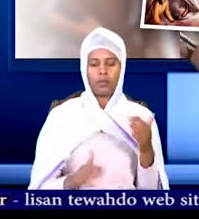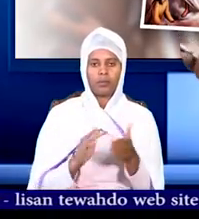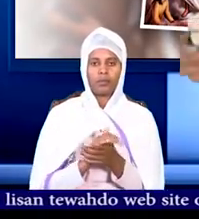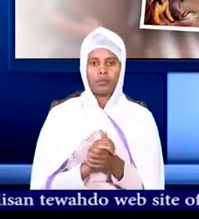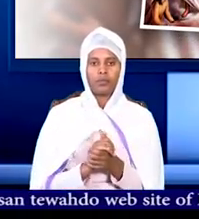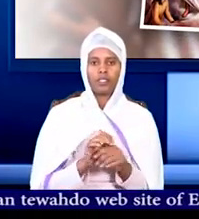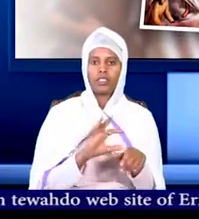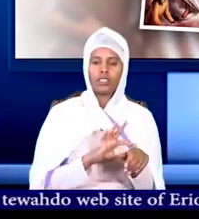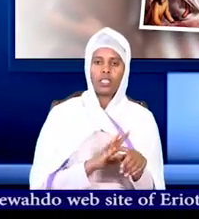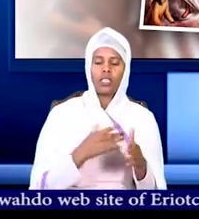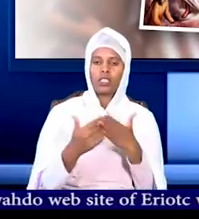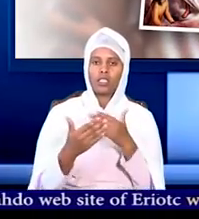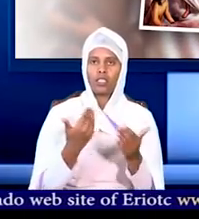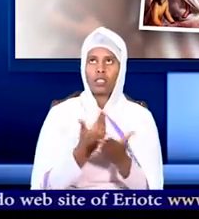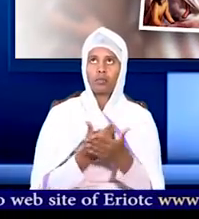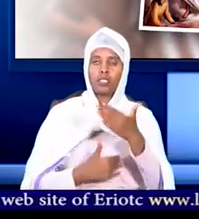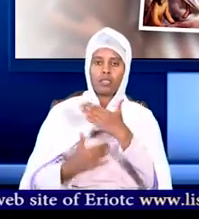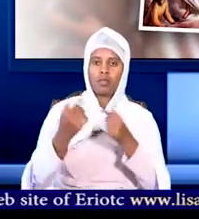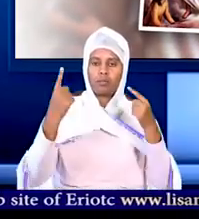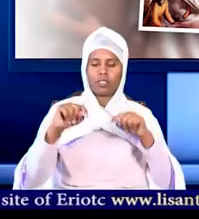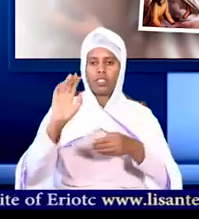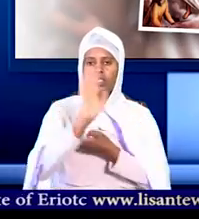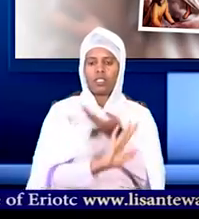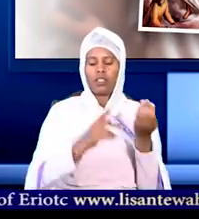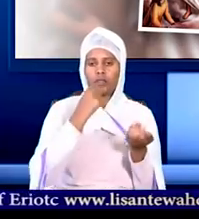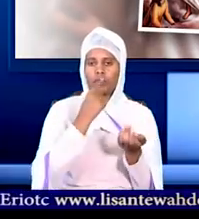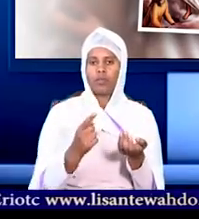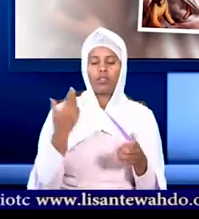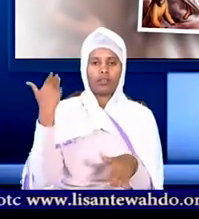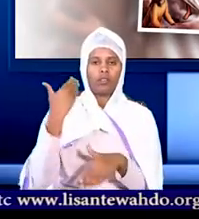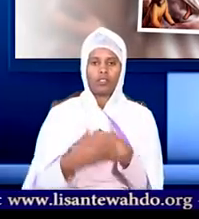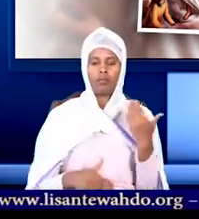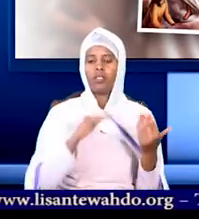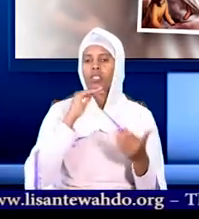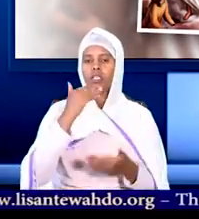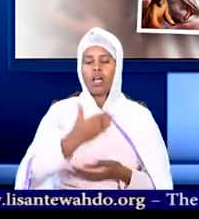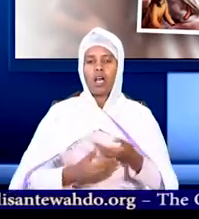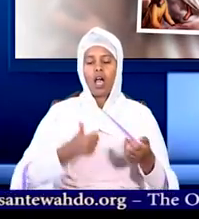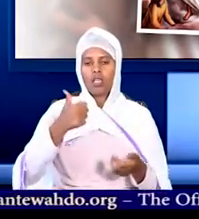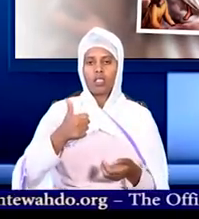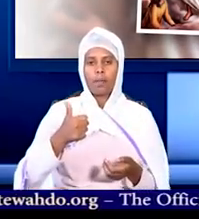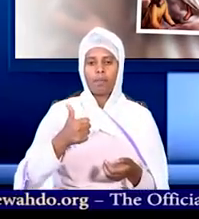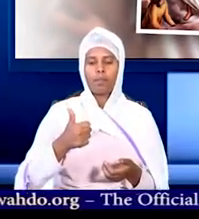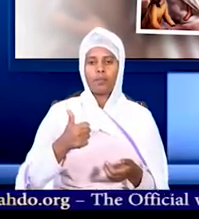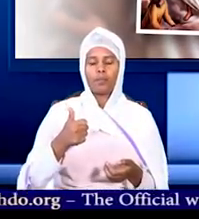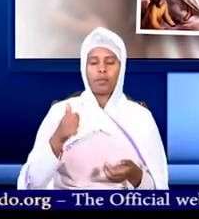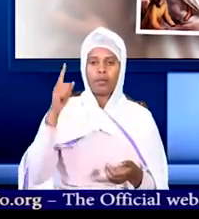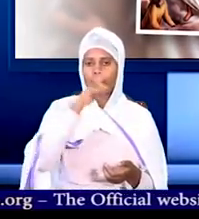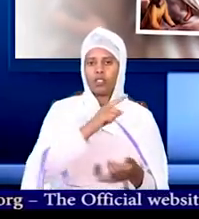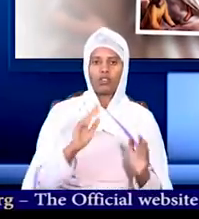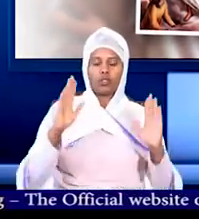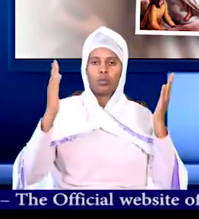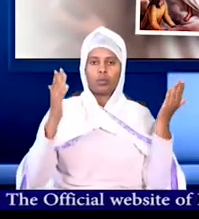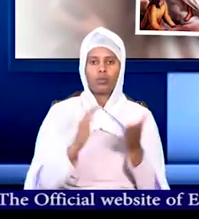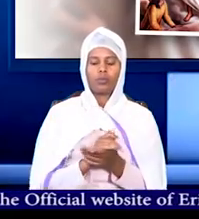ከድሕነካ ዝበለ ተፈፀመ ስጋ ለቢሰ ካብ ሰማያት ወሪደ ከድሕነካ ዝበሎ ተፈፀመ ደቂ ኣዳም